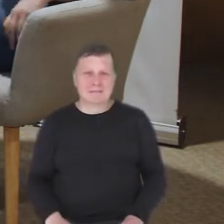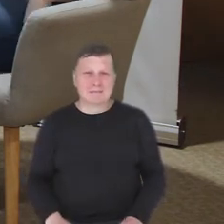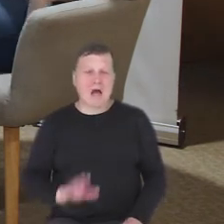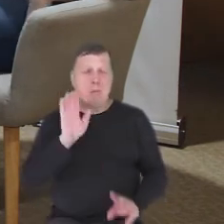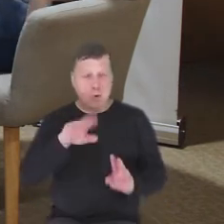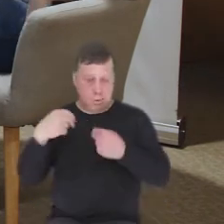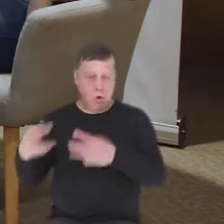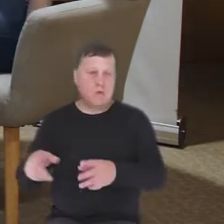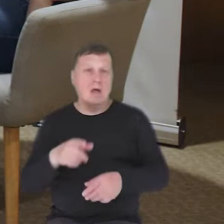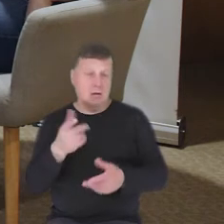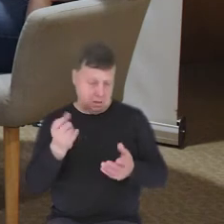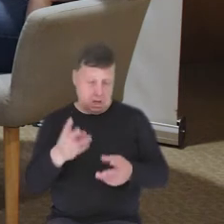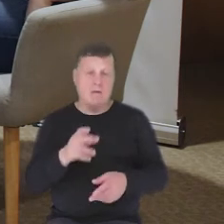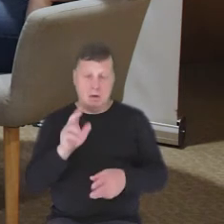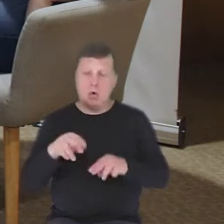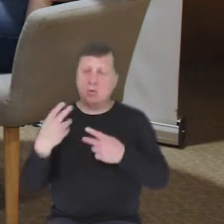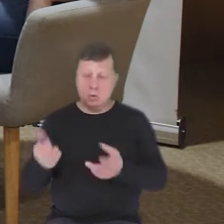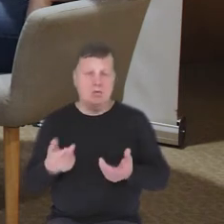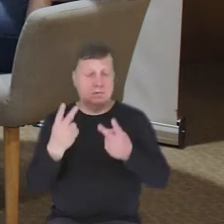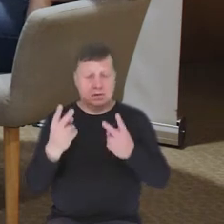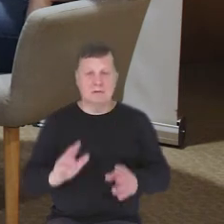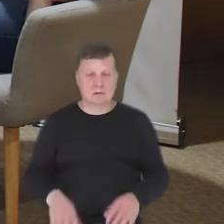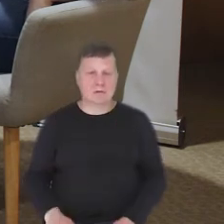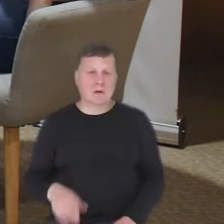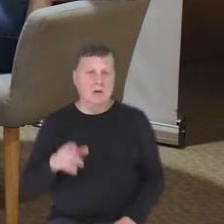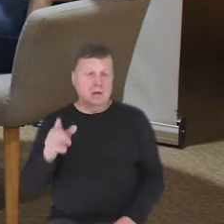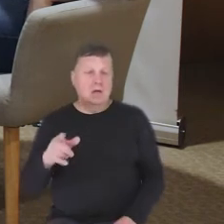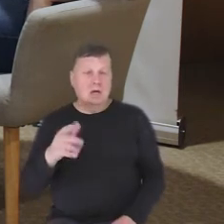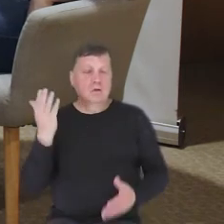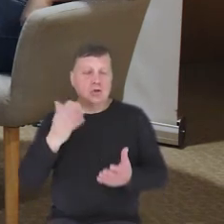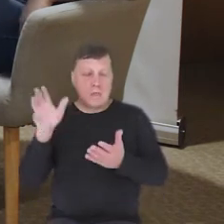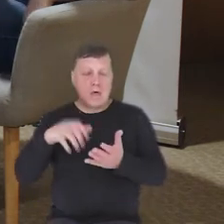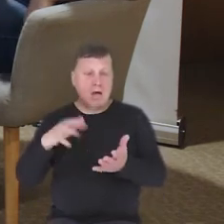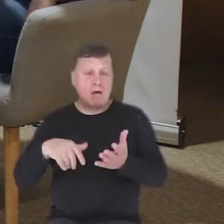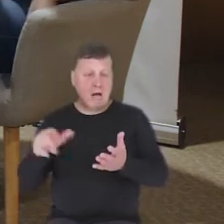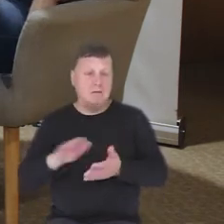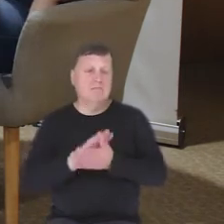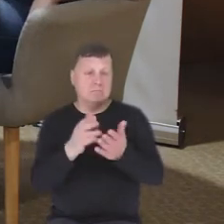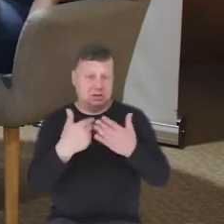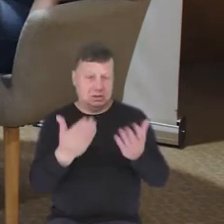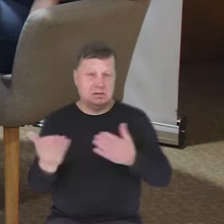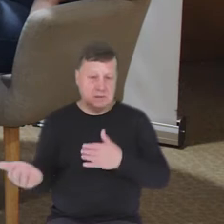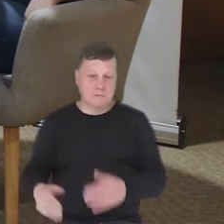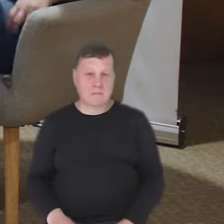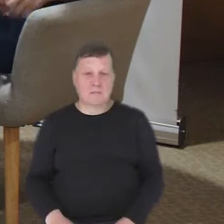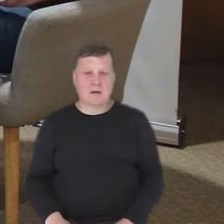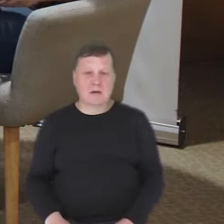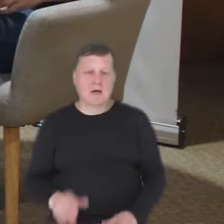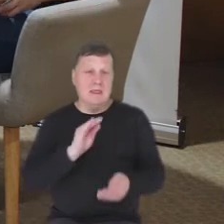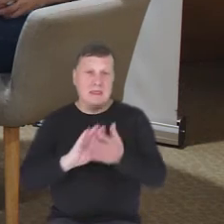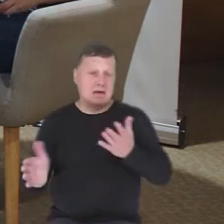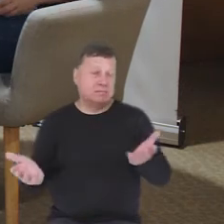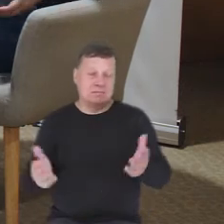bo to ważne, bo tam może dotrzeć. Tak, to Czytelnia Nowa daje mi stylisku z Afryką, więc czemu nie miałam dawać im książek z darmu?